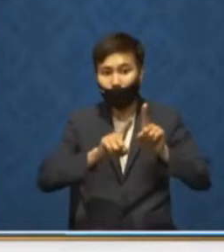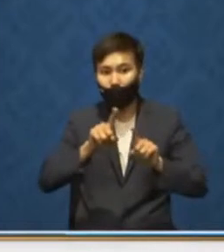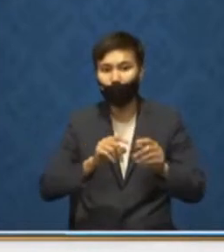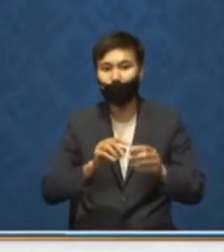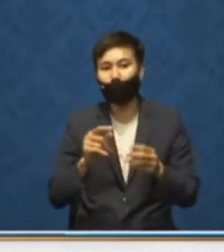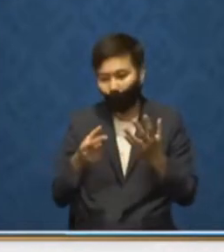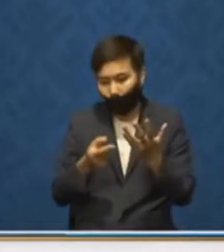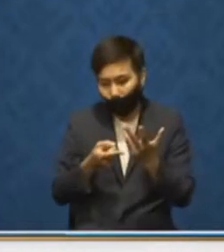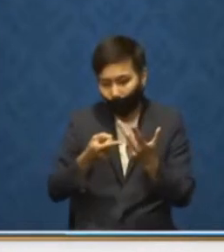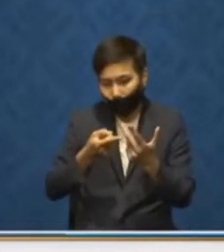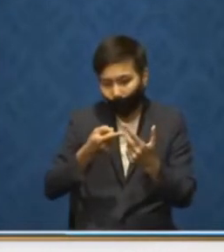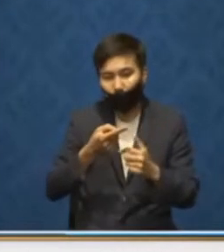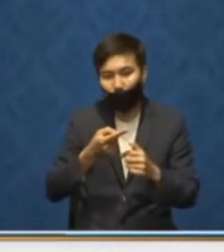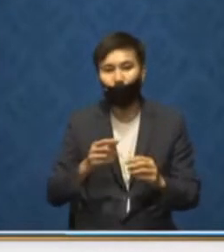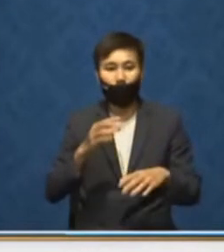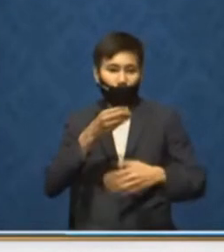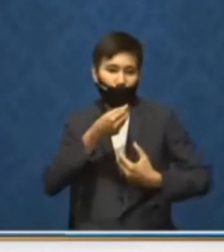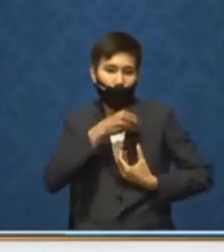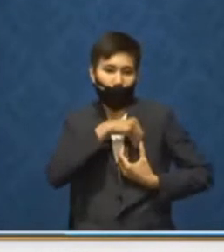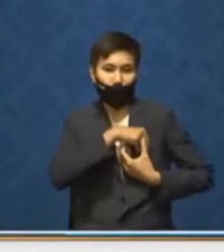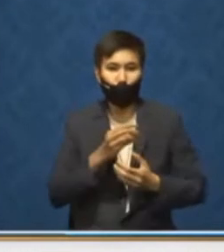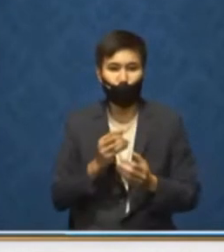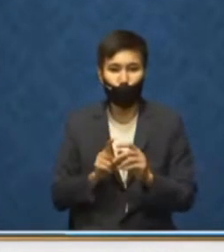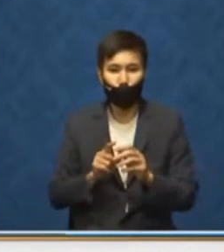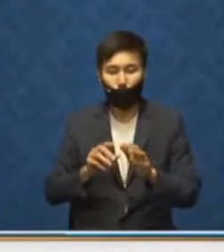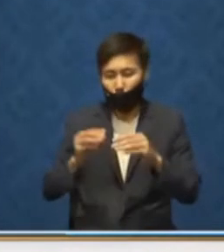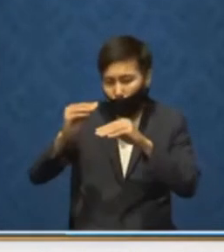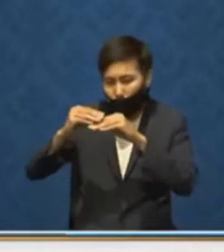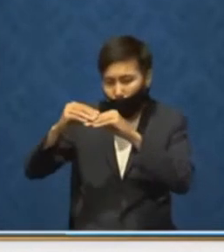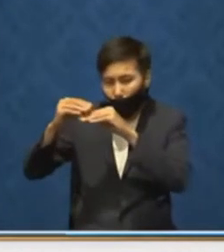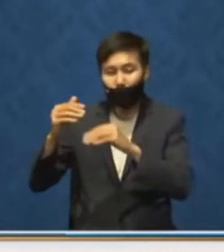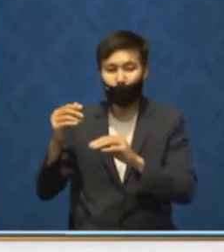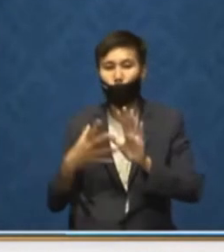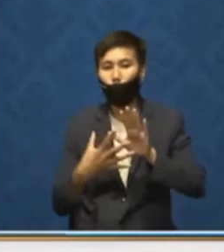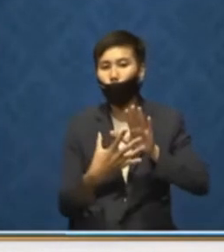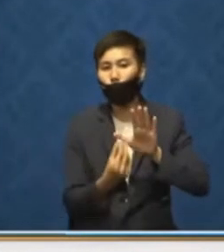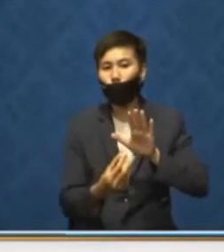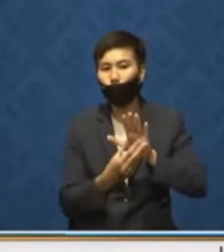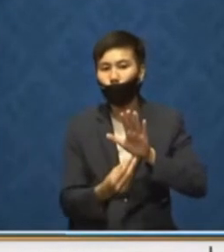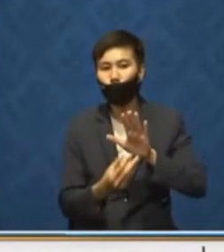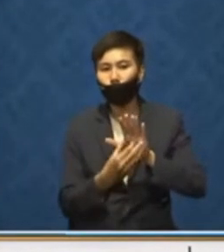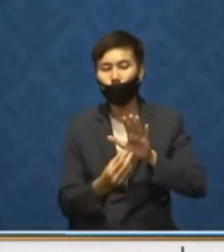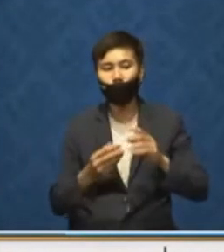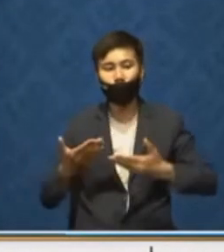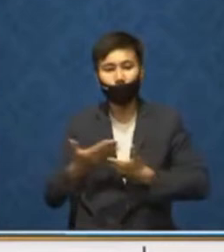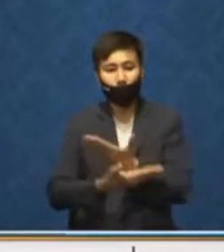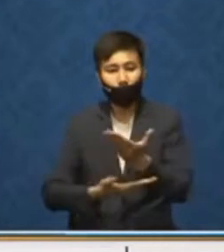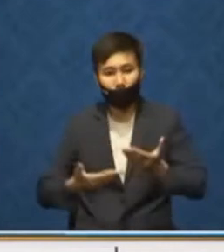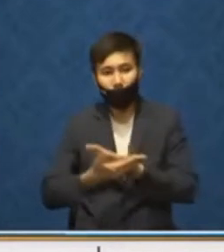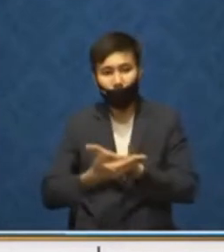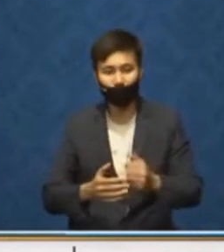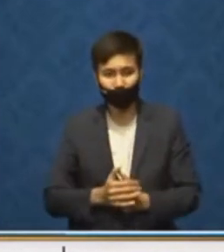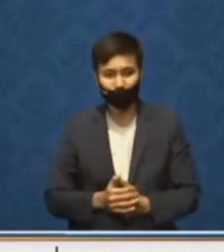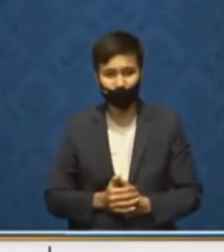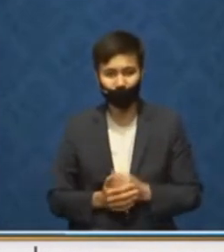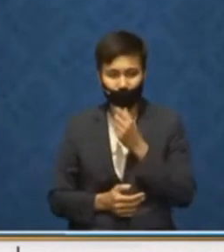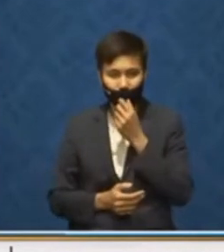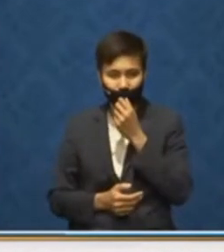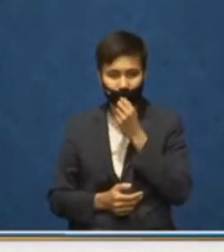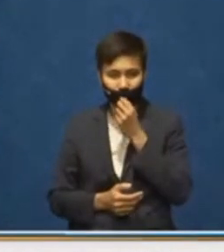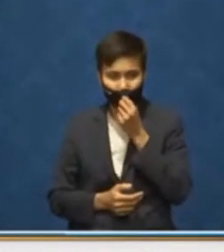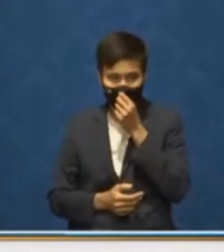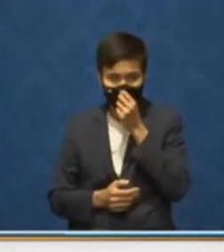ๆแล้วก็งับหน้าอบรมสัมมนาเดี๋ยวจะมีตัวอย่างให้ดูๆกับตอนนี้ครับนี่นะครับ